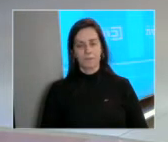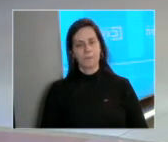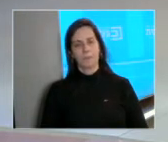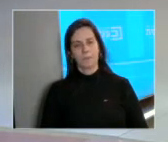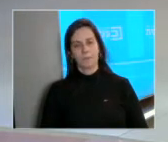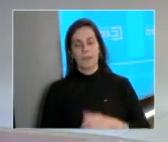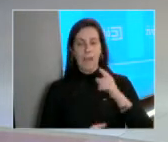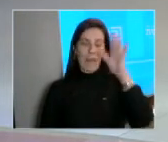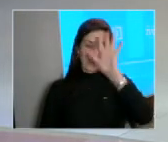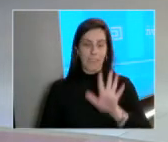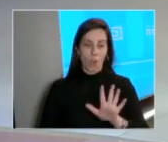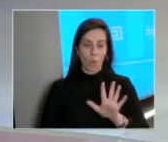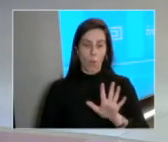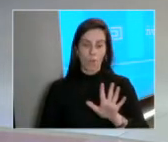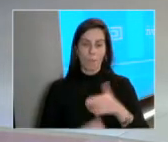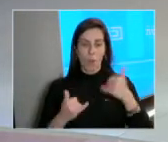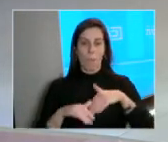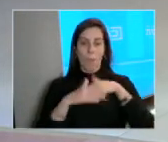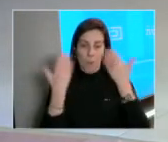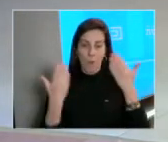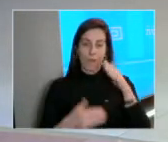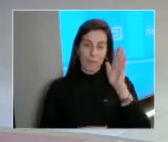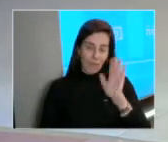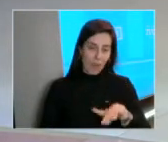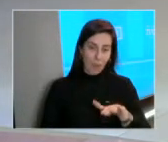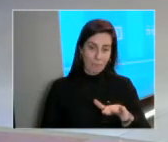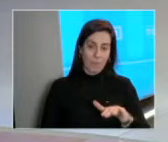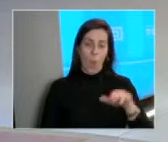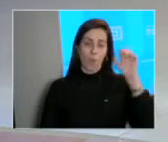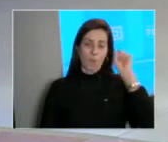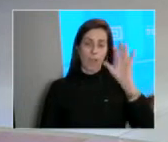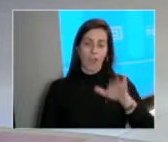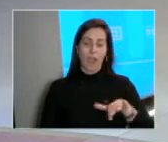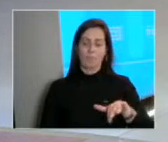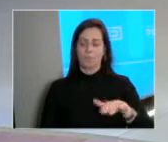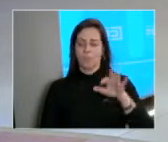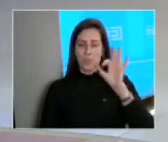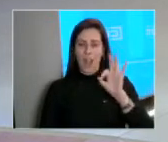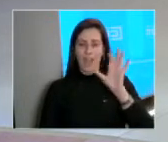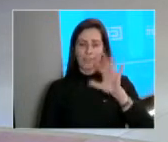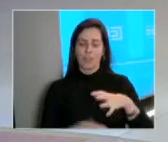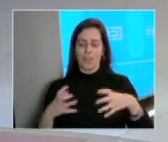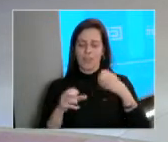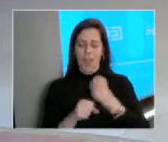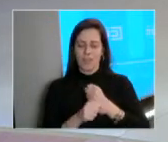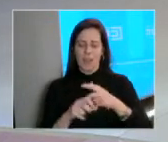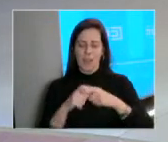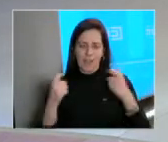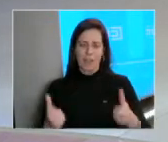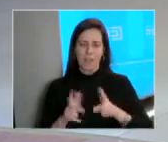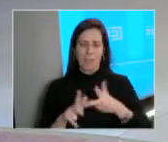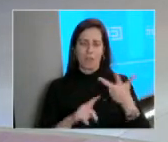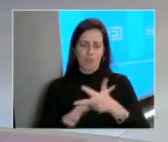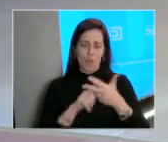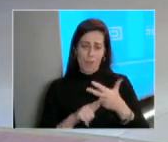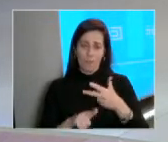טוב, אלה הסרטונים שלנו הבוקר, גם של עוצמה יהודית, גם של שס, גם של העבודה מרץ גשר.